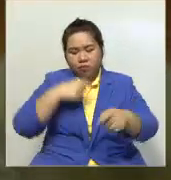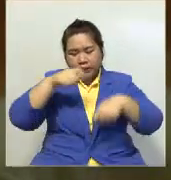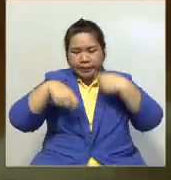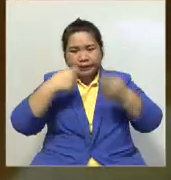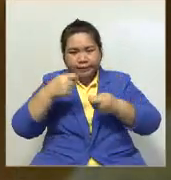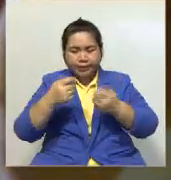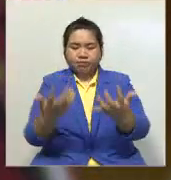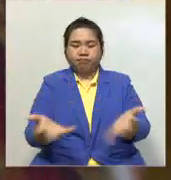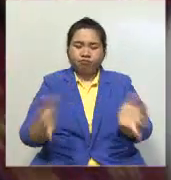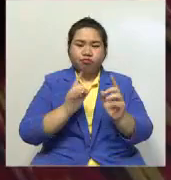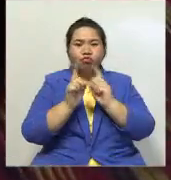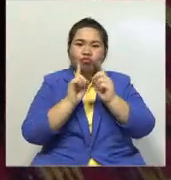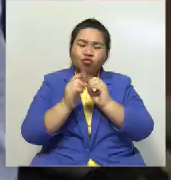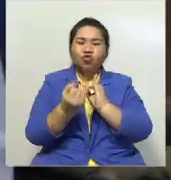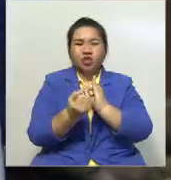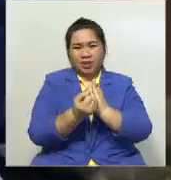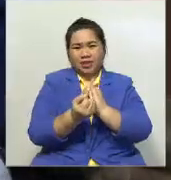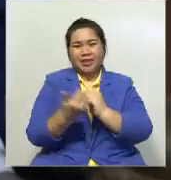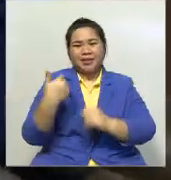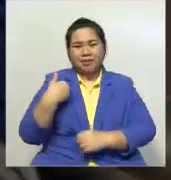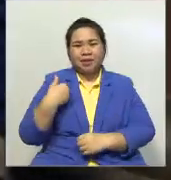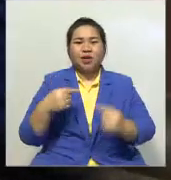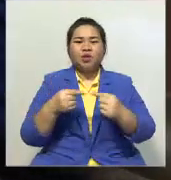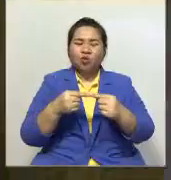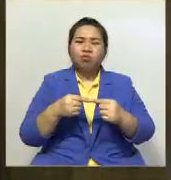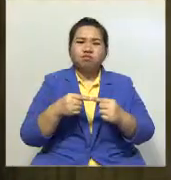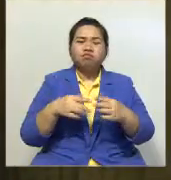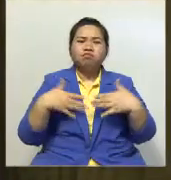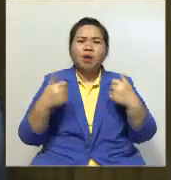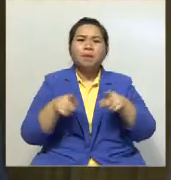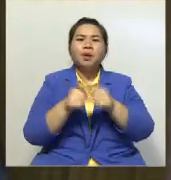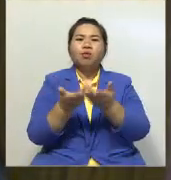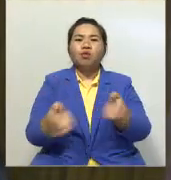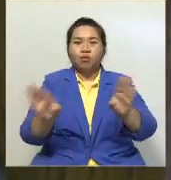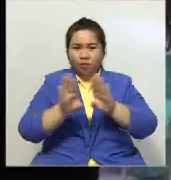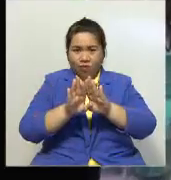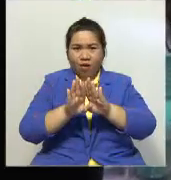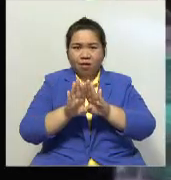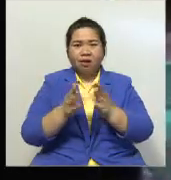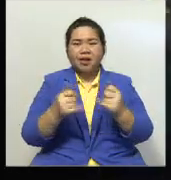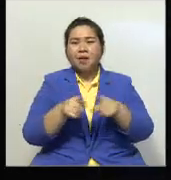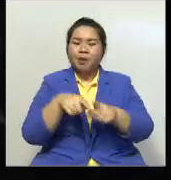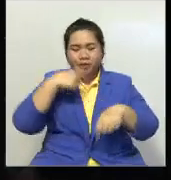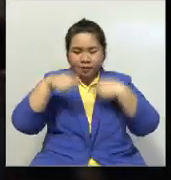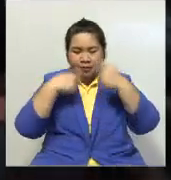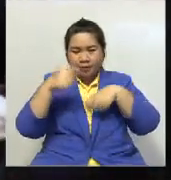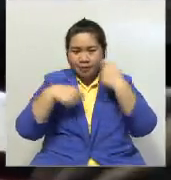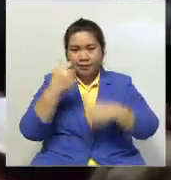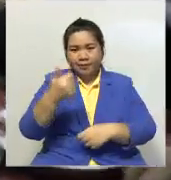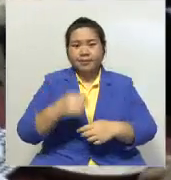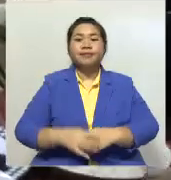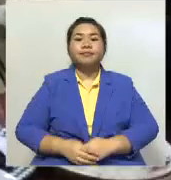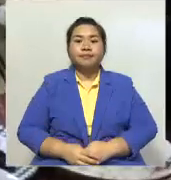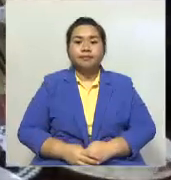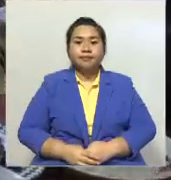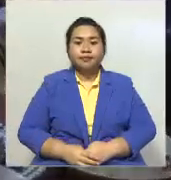นทนาพูดคุยกันอย่างสนิทสนมคุ้นเคยในบรรยากาศพร้อมหน้าพร้อมตาเสมือนเป็นครอบครัวเดียวกันทำให้เจริญอาหารมากทีเดียวค่ะ